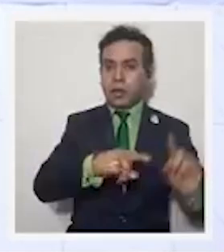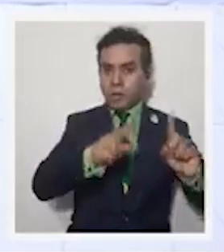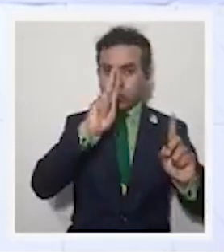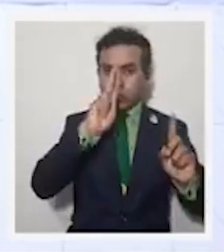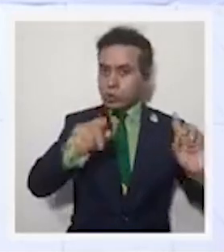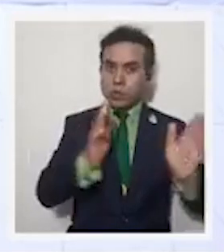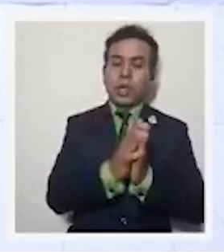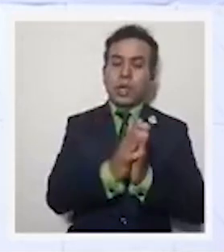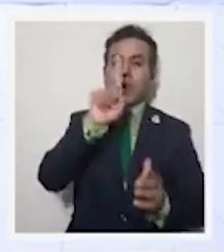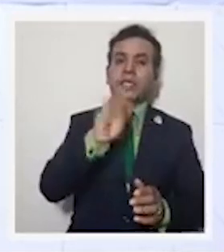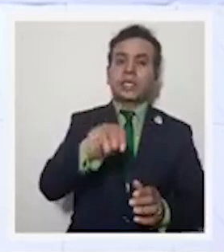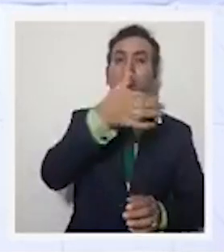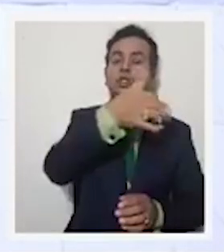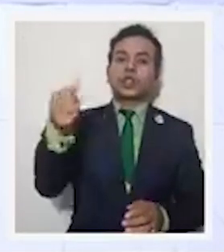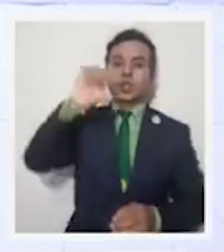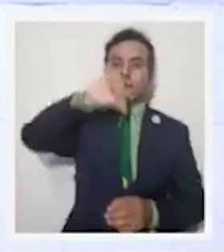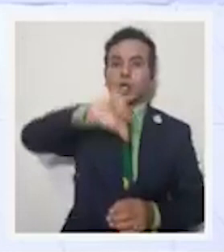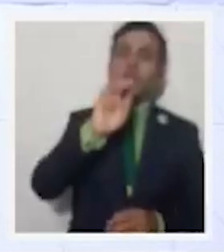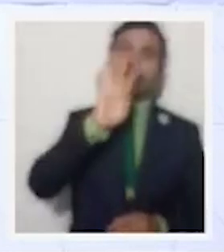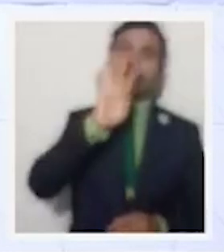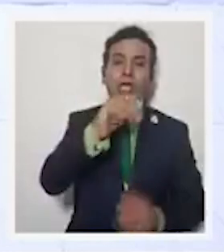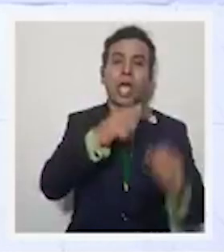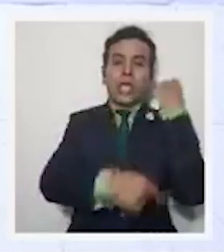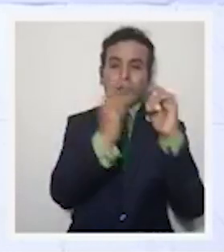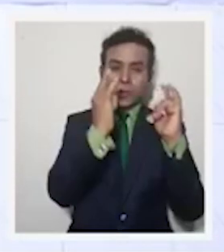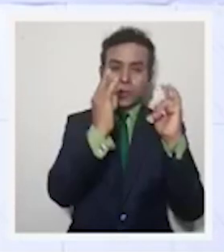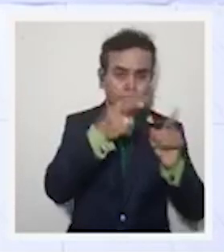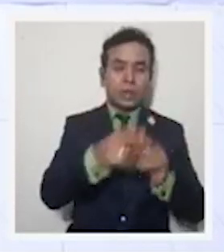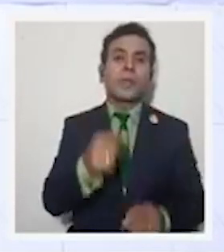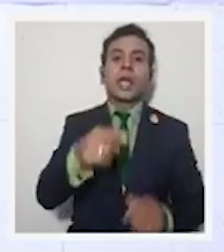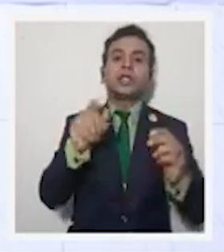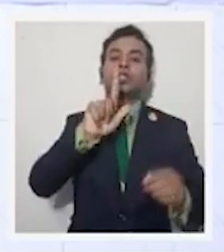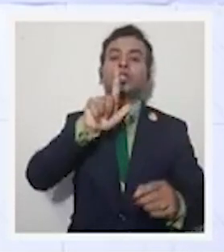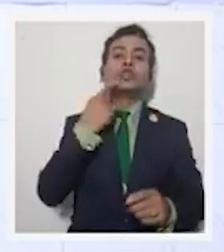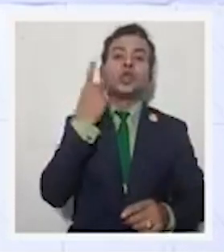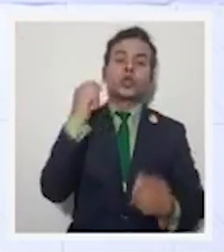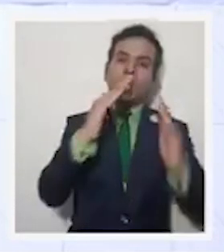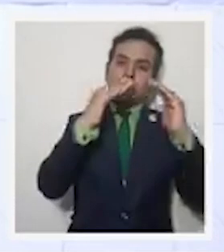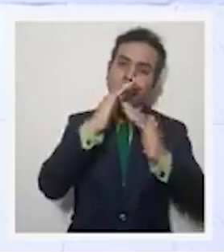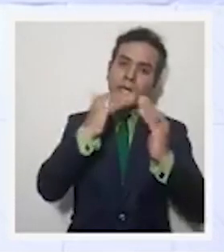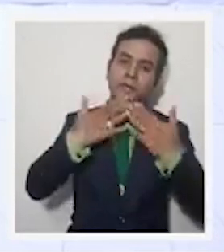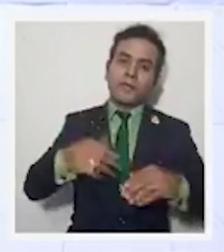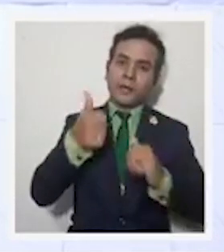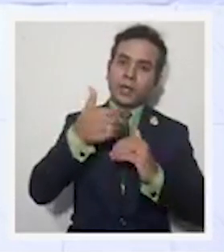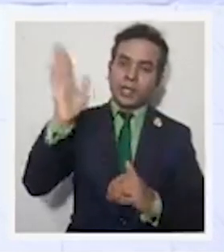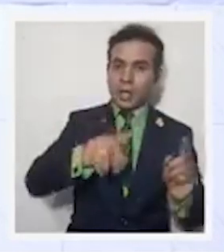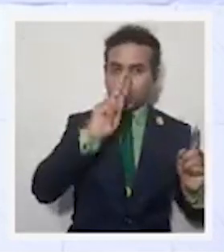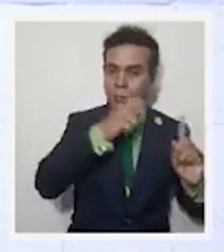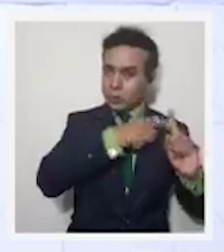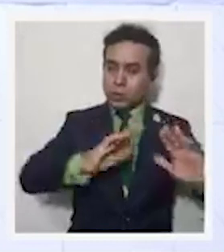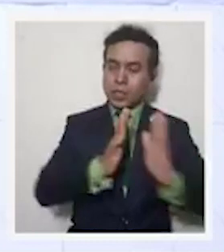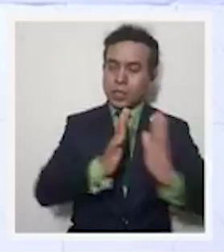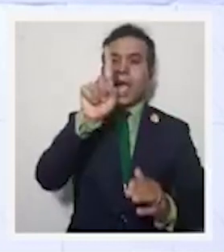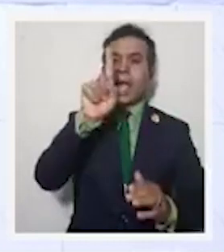নতুন করে 24 ঘন্টা আইসোলেশনে এসেছেন 128 জন এবং বর্তমানে আইসোলেশনে আছেন 1694 জন। আইসোলেশন